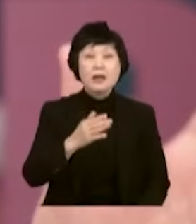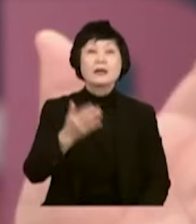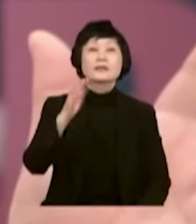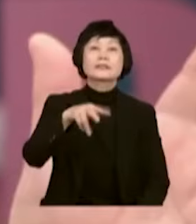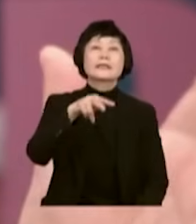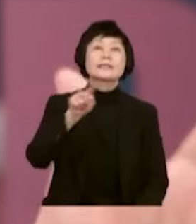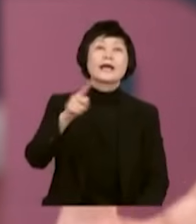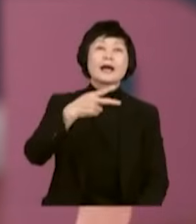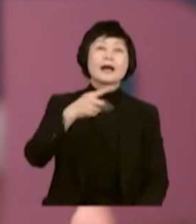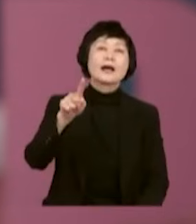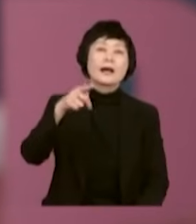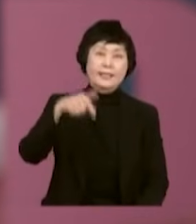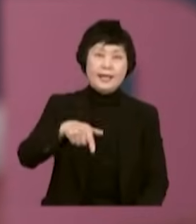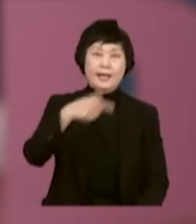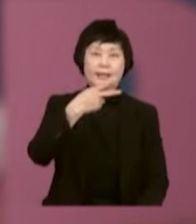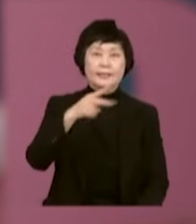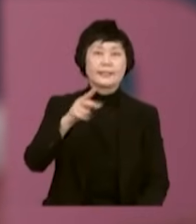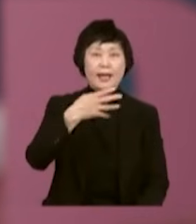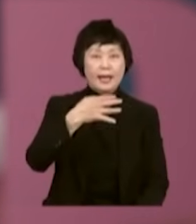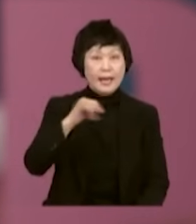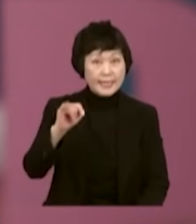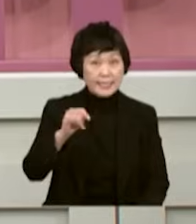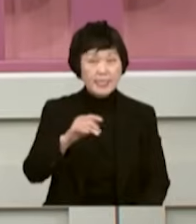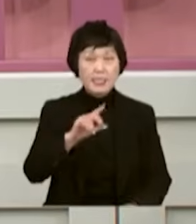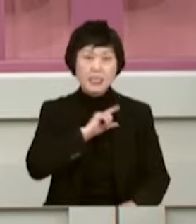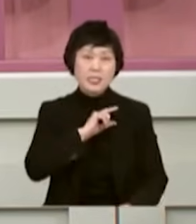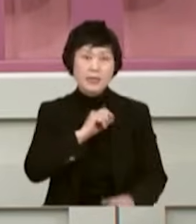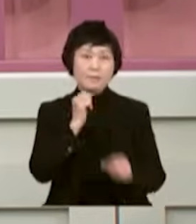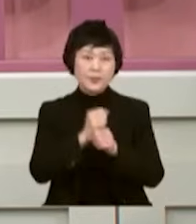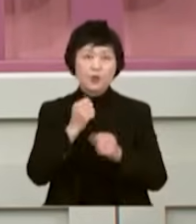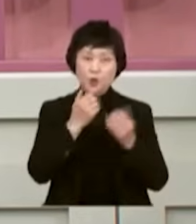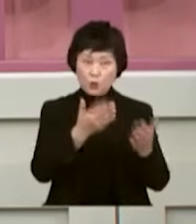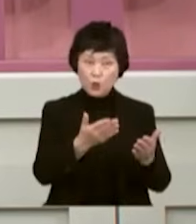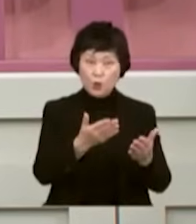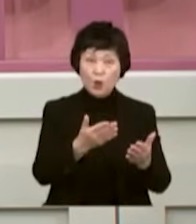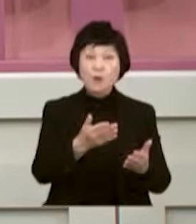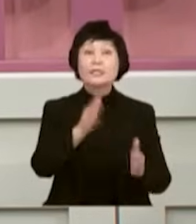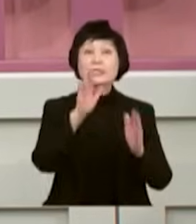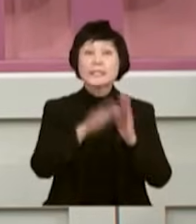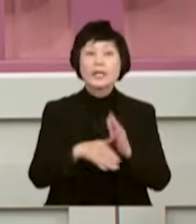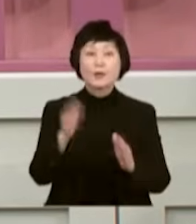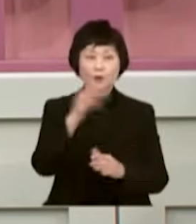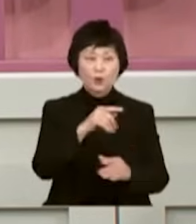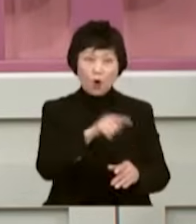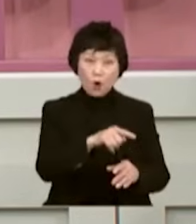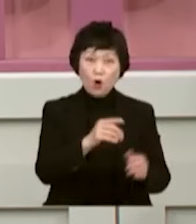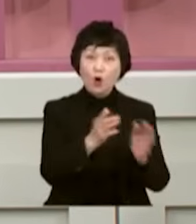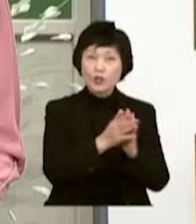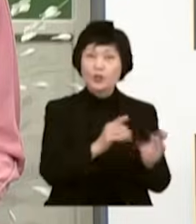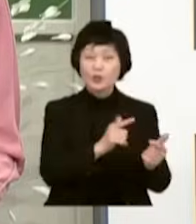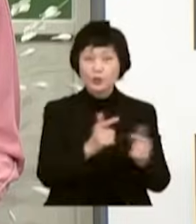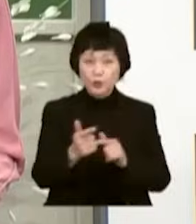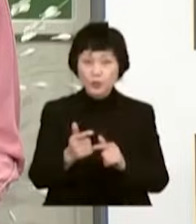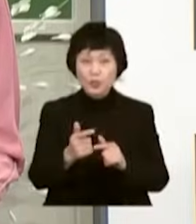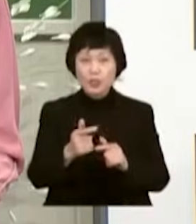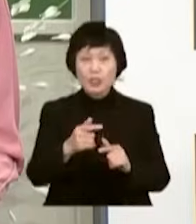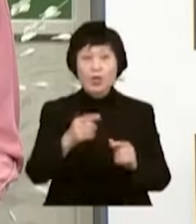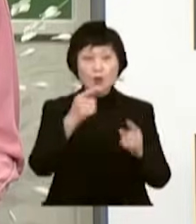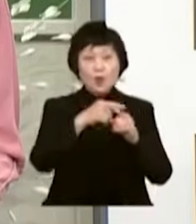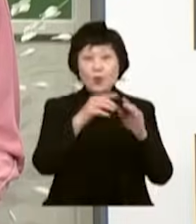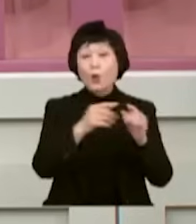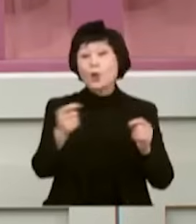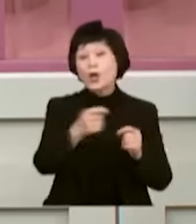그렇게 하면서 이 친구들이 그때부터 기도하면서 건축업을 하기 시작하는데 교육관